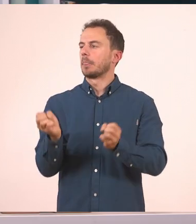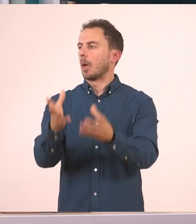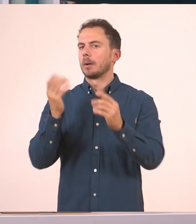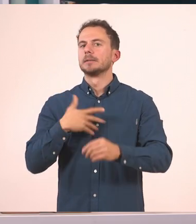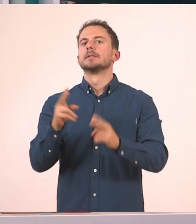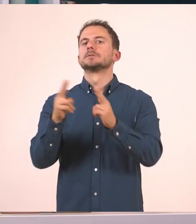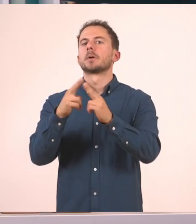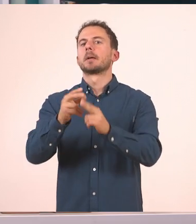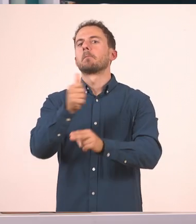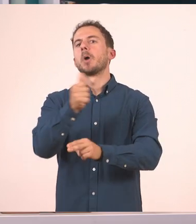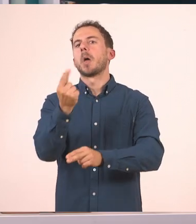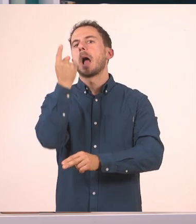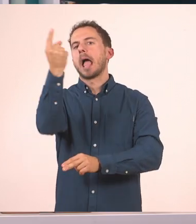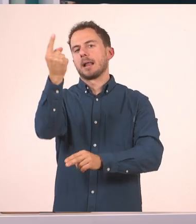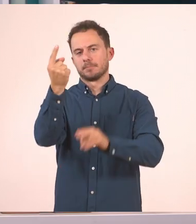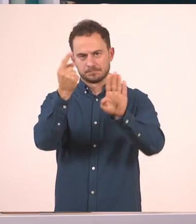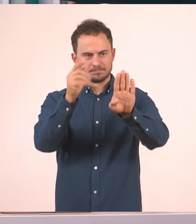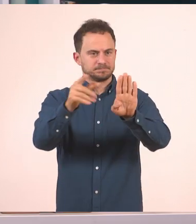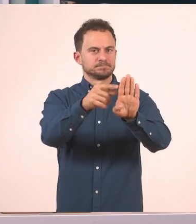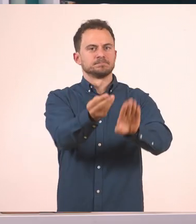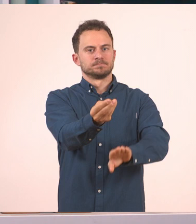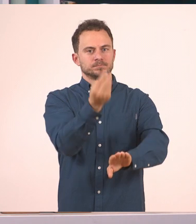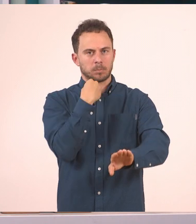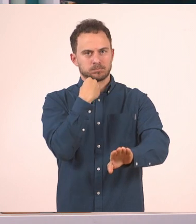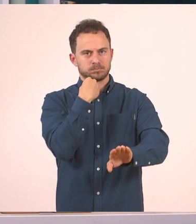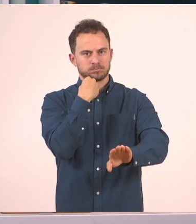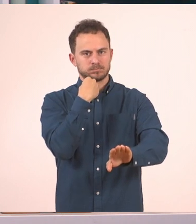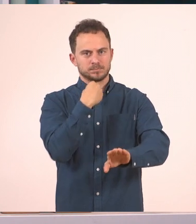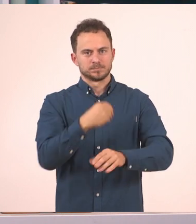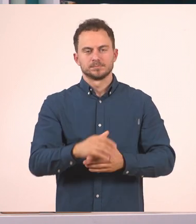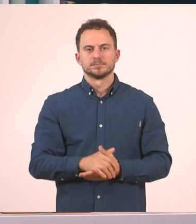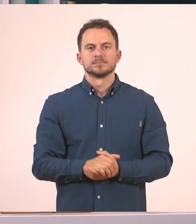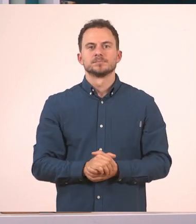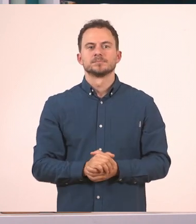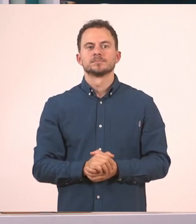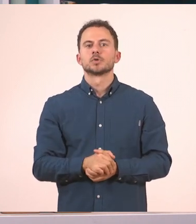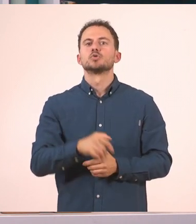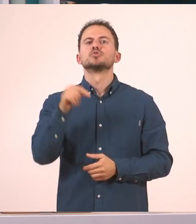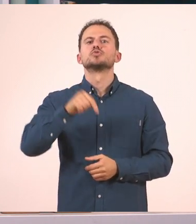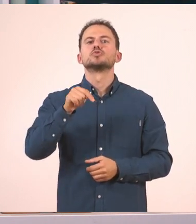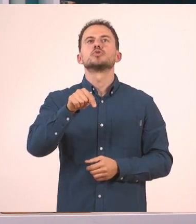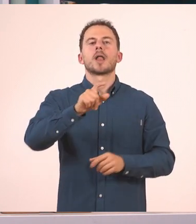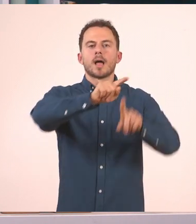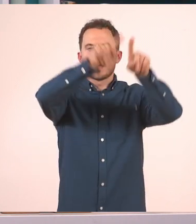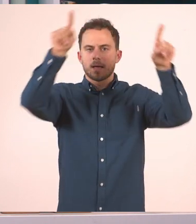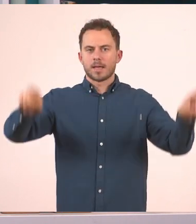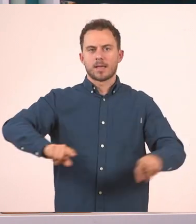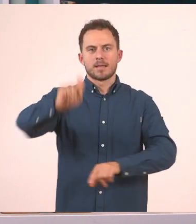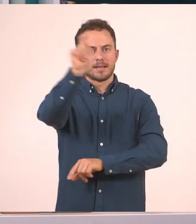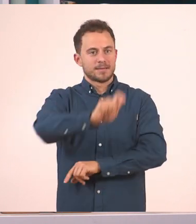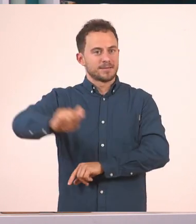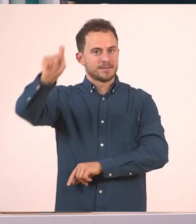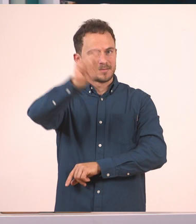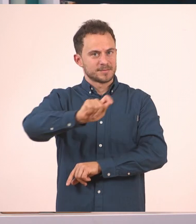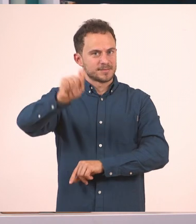σοκολάτα. Και παίρνω, λοιπόν, ένα κομμάτι σοκολάτα. Για να το σχεδιάσω και αυτό στον πίνακα, να το δείτε.